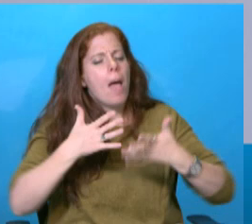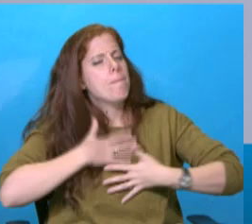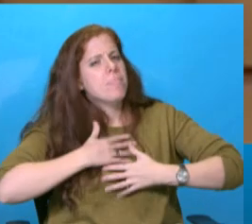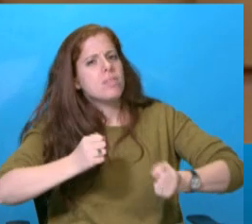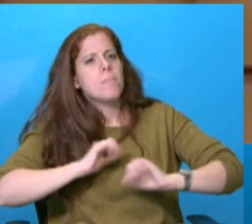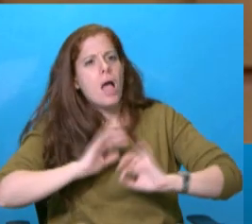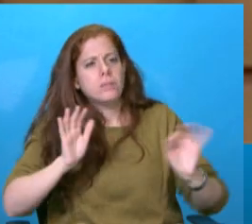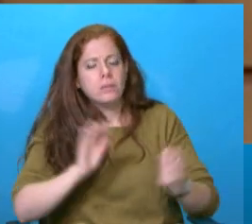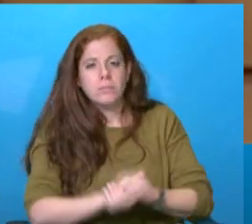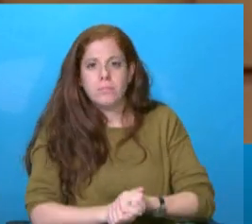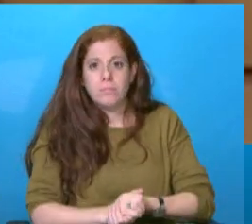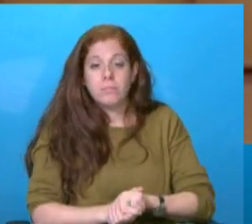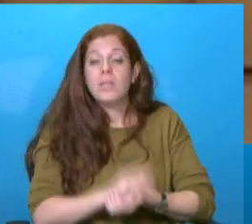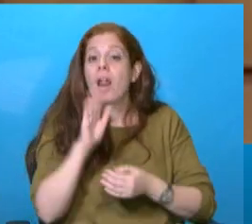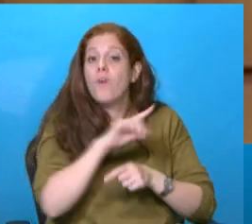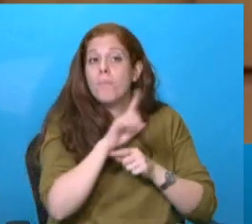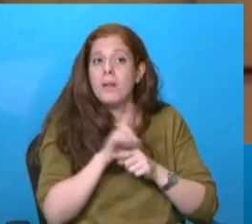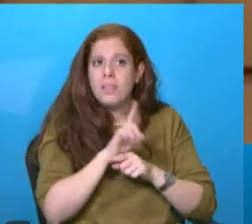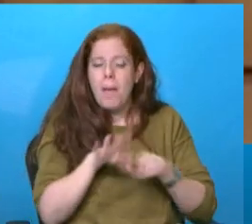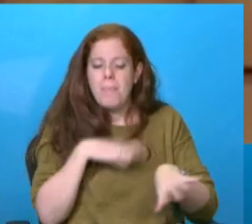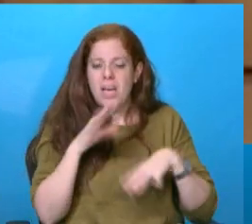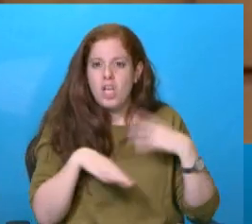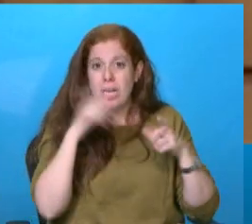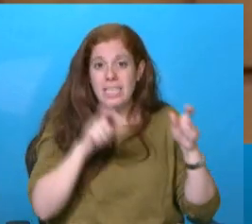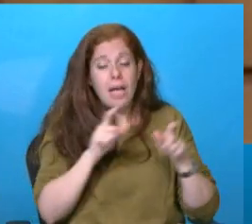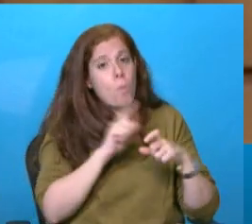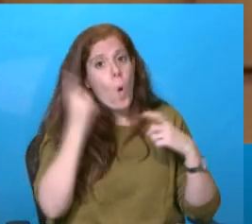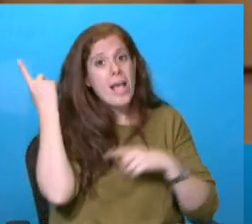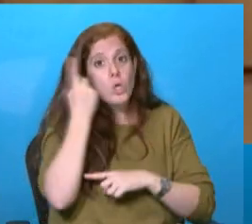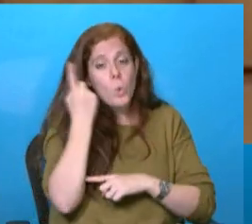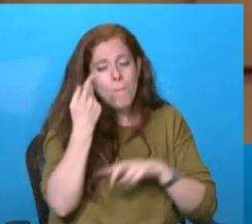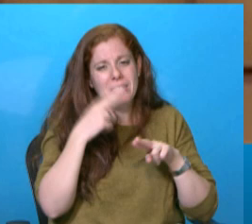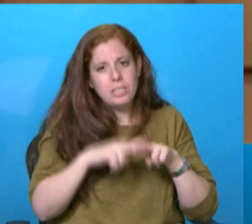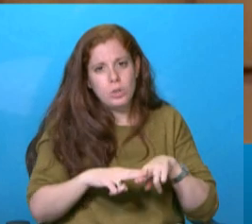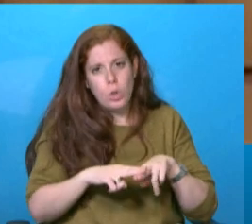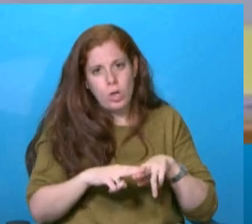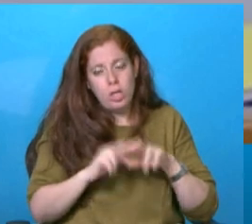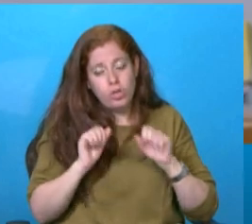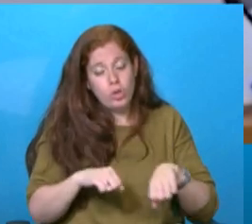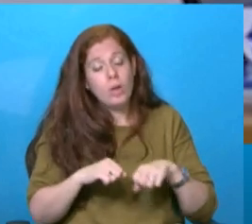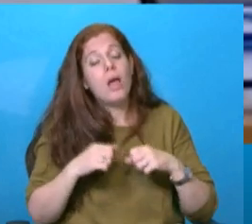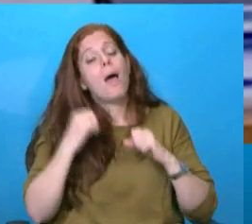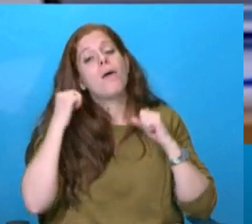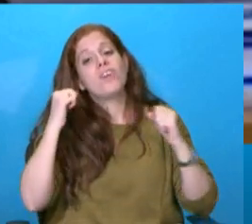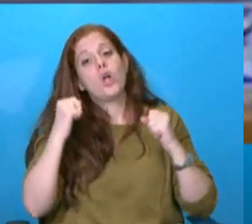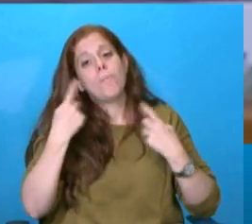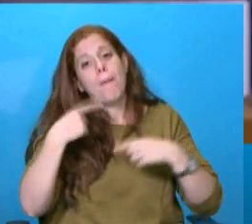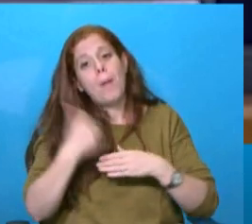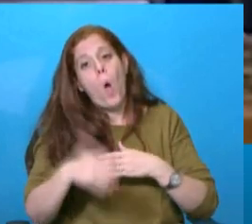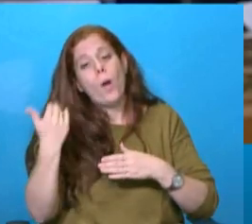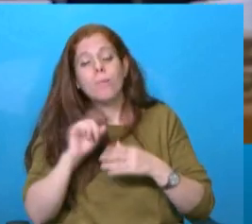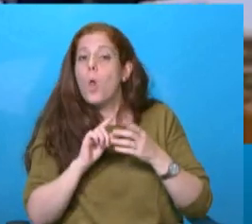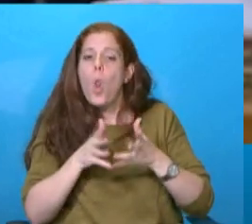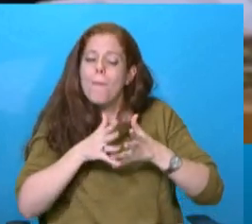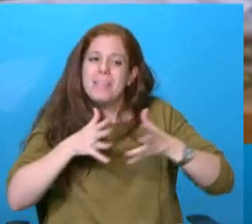לפחות בינתיים, זעם האזרחים אינו מהווה איום על שרידות השלטון באיראן. הפגנות הימים האחרונים אינן מתרחבות לממדים